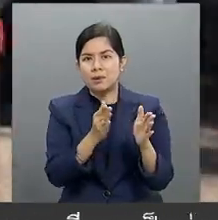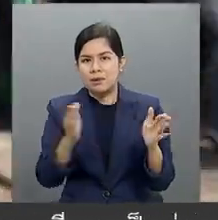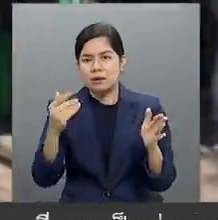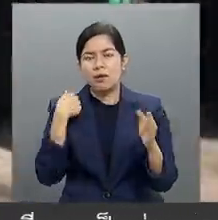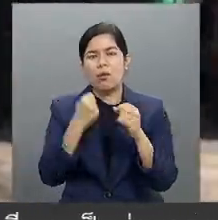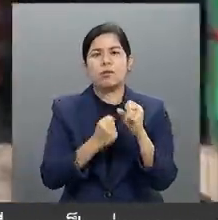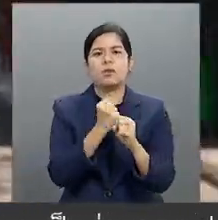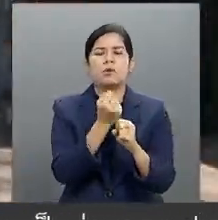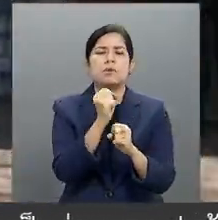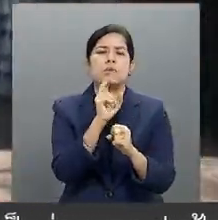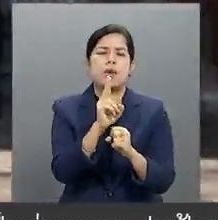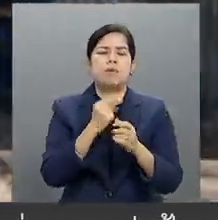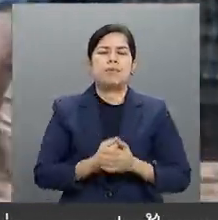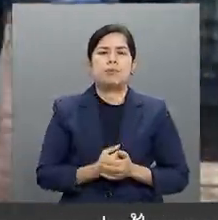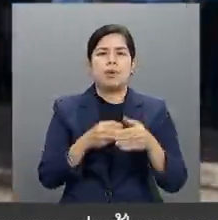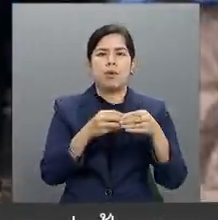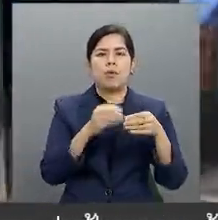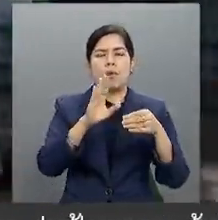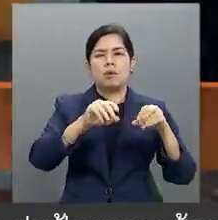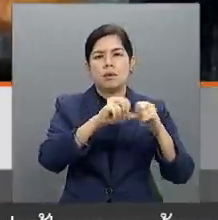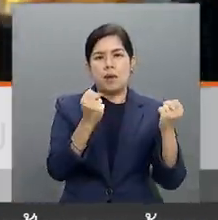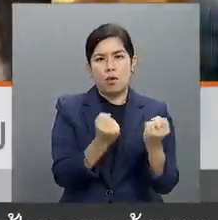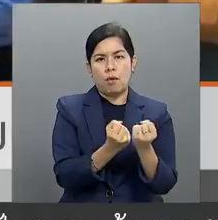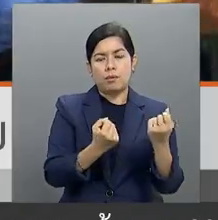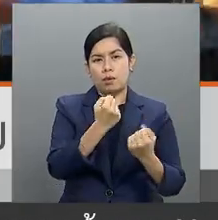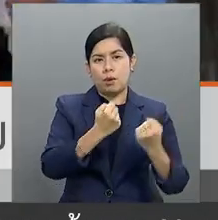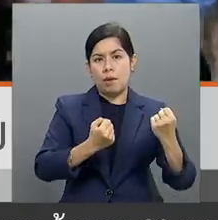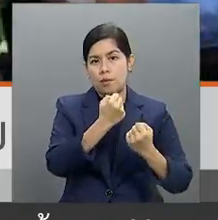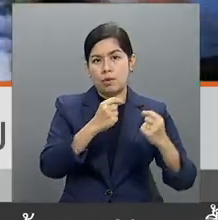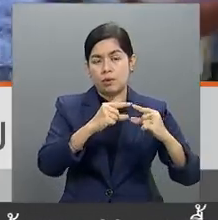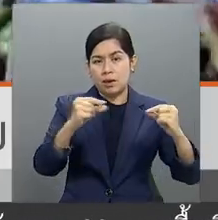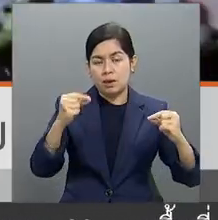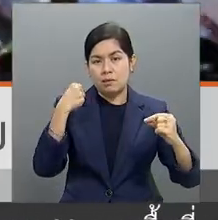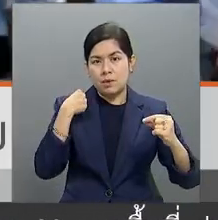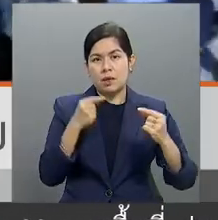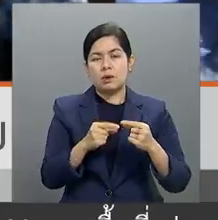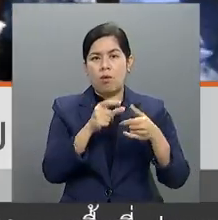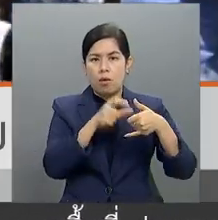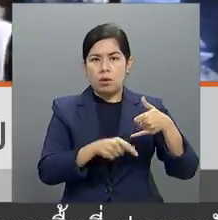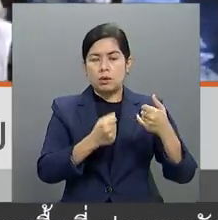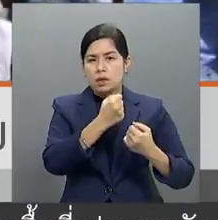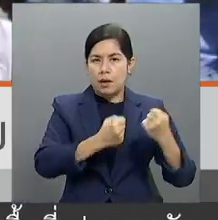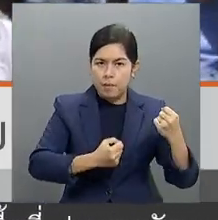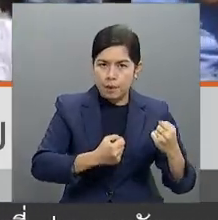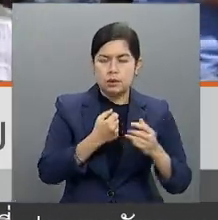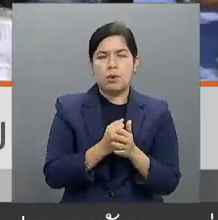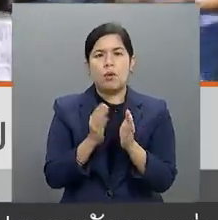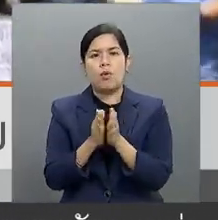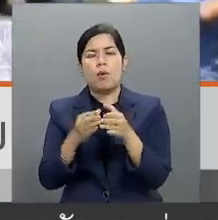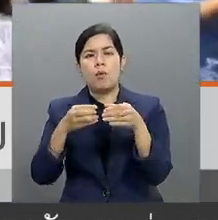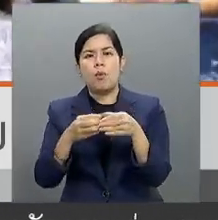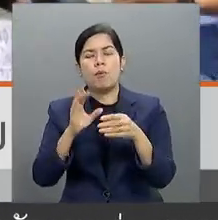สมาคมวิชาชีพผู้ขับขี่รถยนต์สาธารณะแท็กซี่ซึ่งก็มีคนขับรถแท็กซี่ผู้ประกอบการอุดเท็กซี่และสหกรณ์